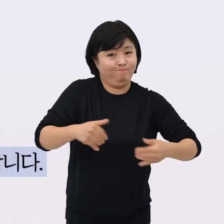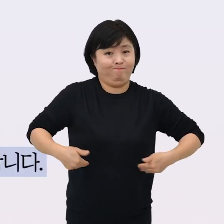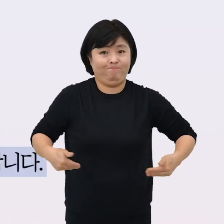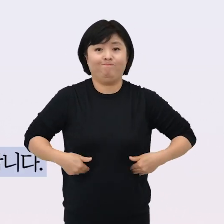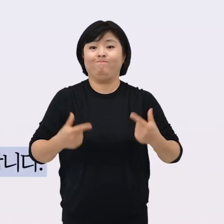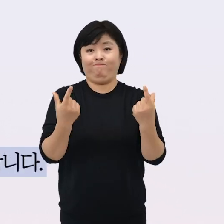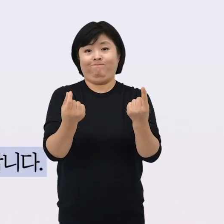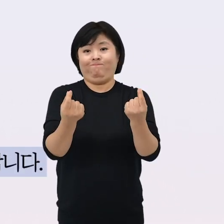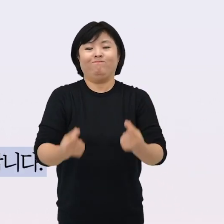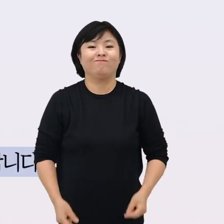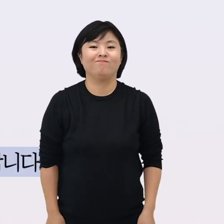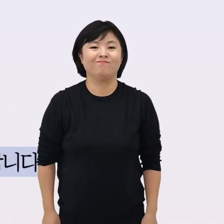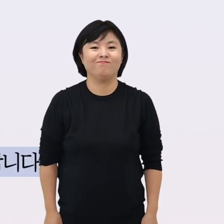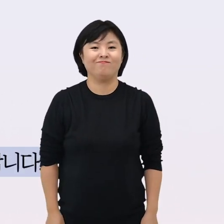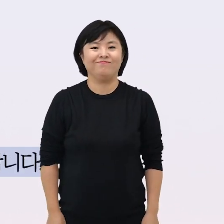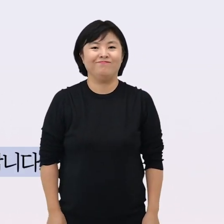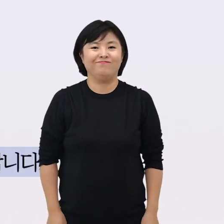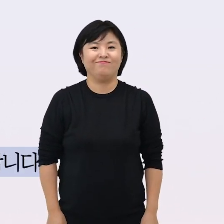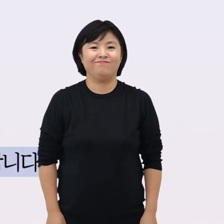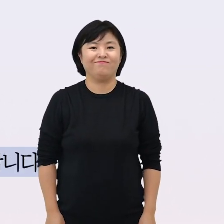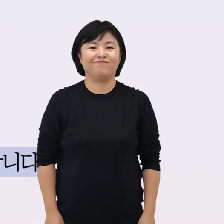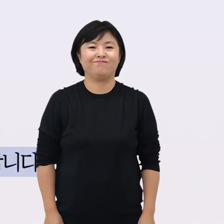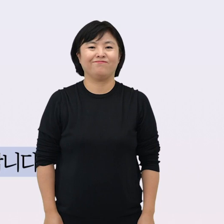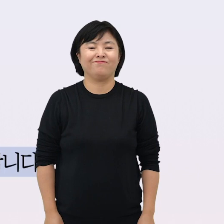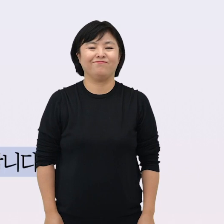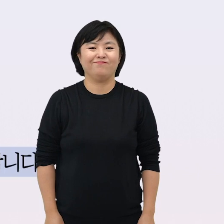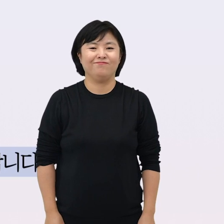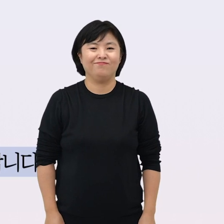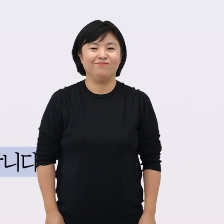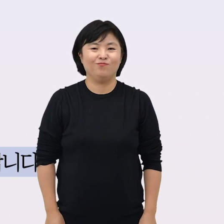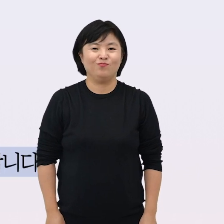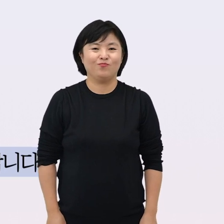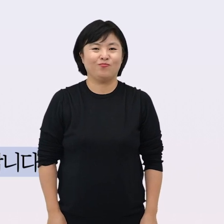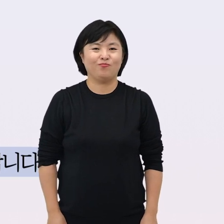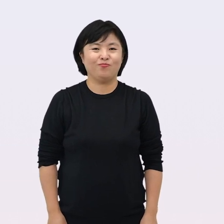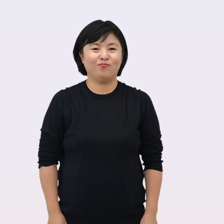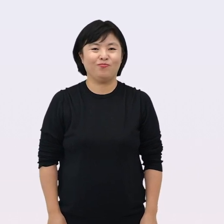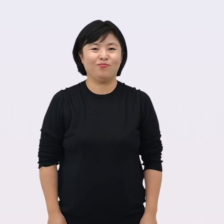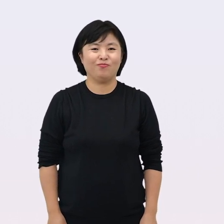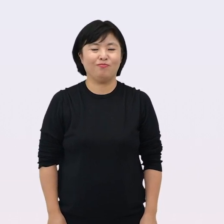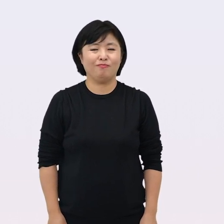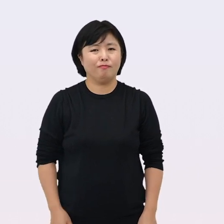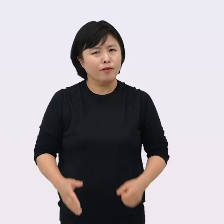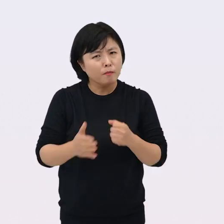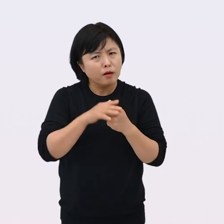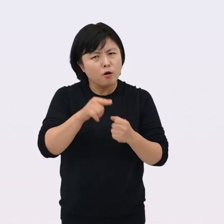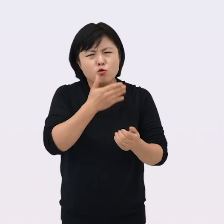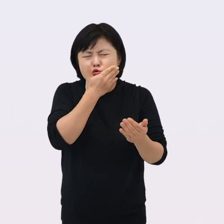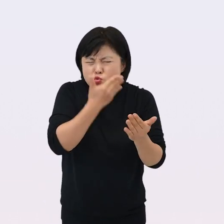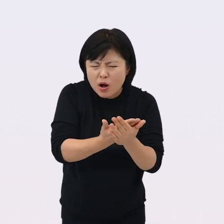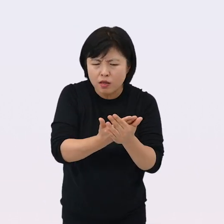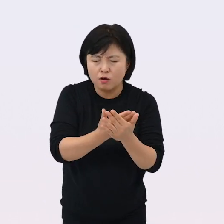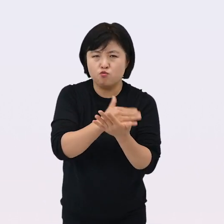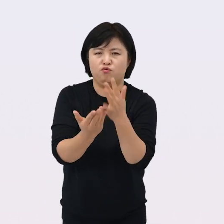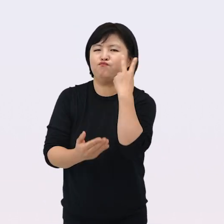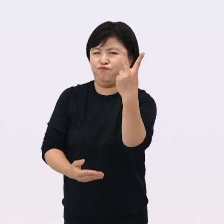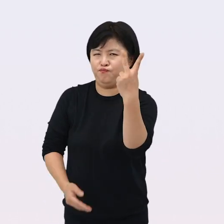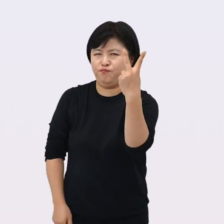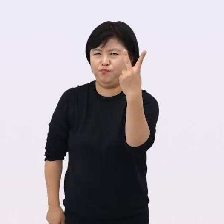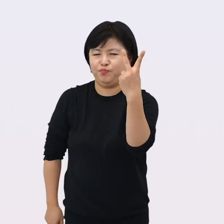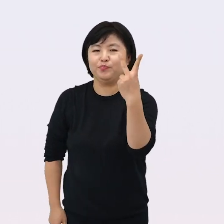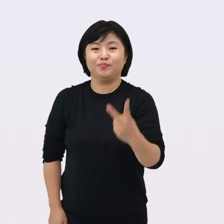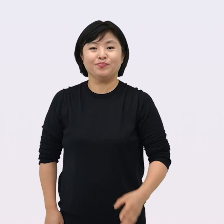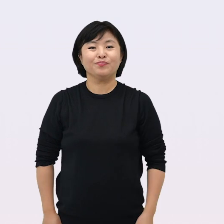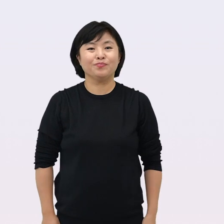바탕으로 스스로 문제를 해결하는 가치 있는 활동을 해야 되거든요. 그래서 여기에서는 중요한 것이